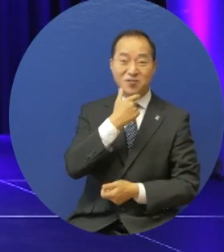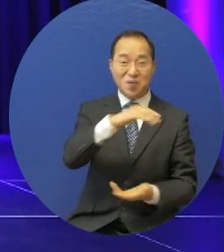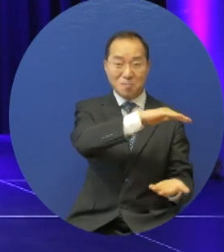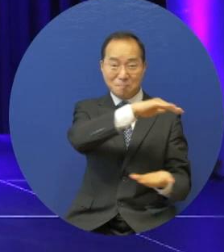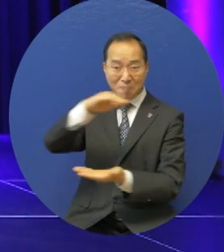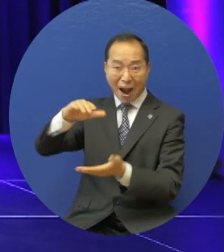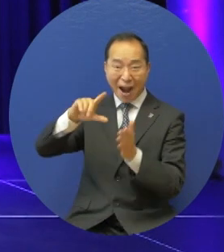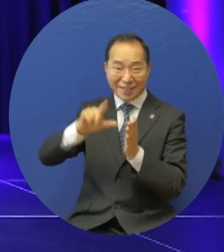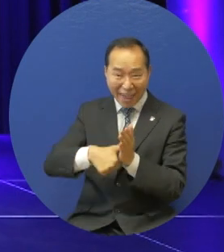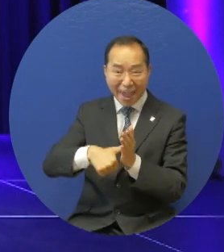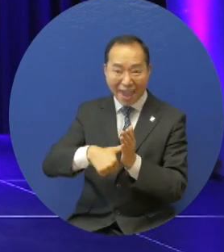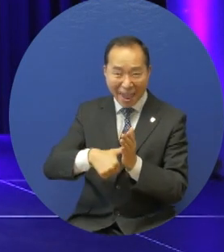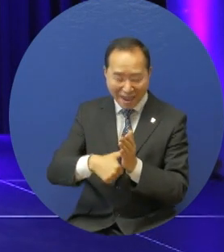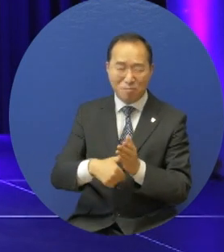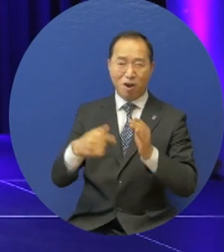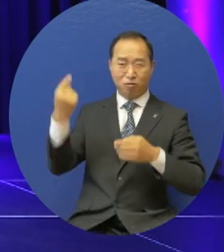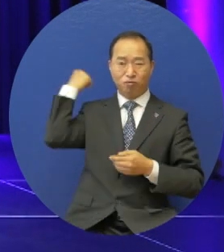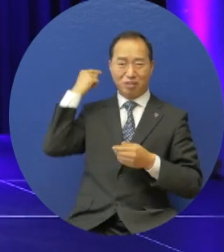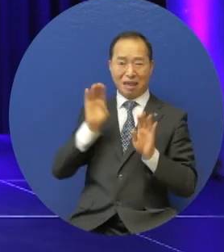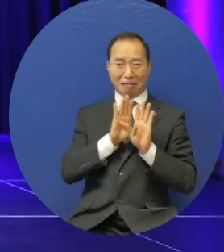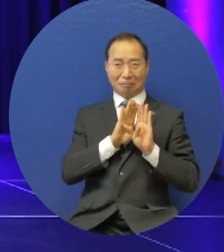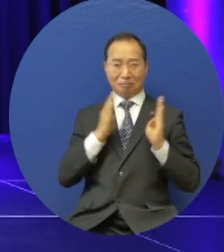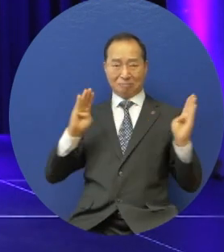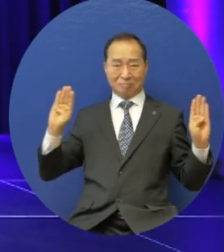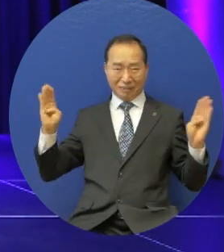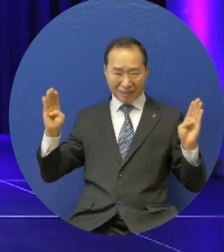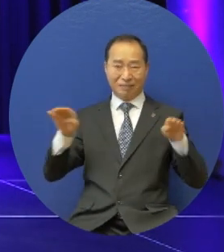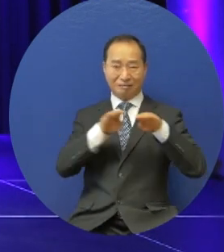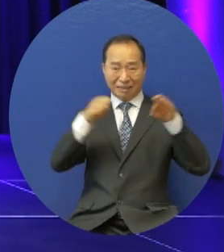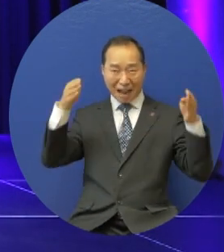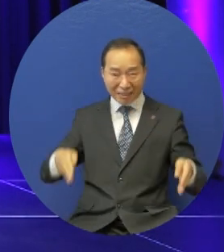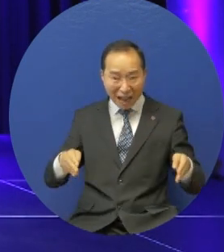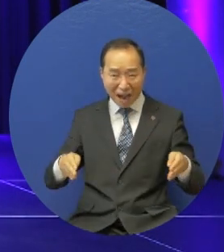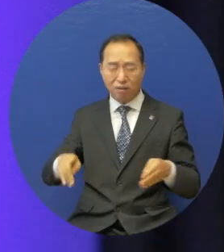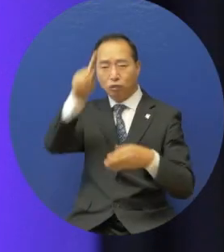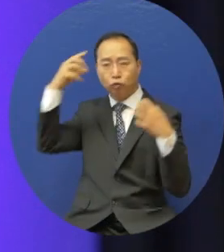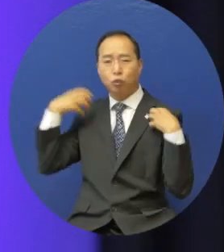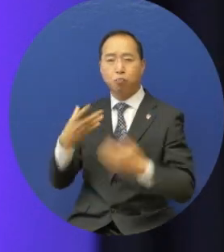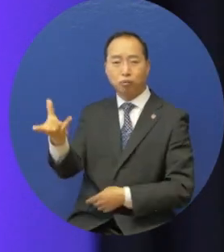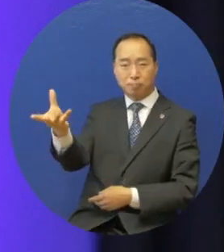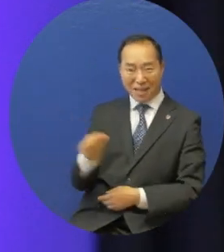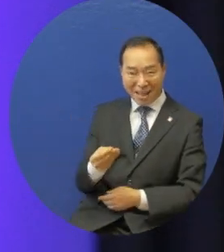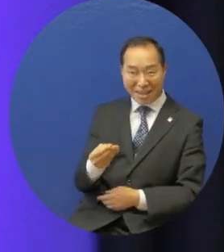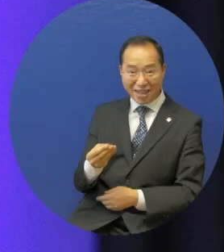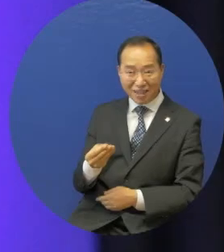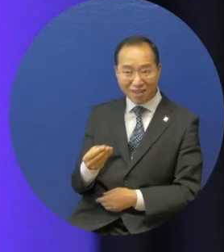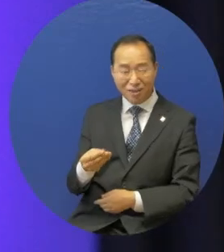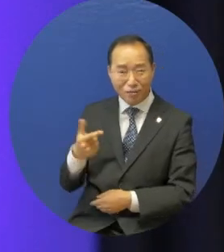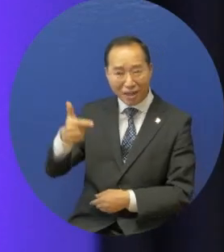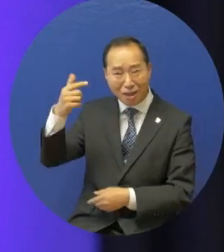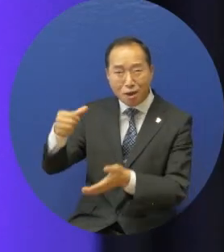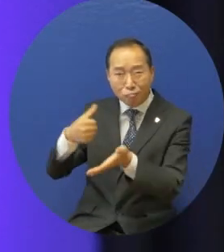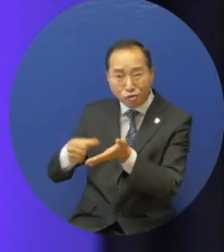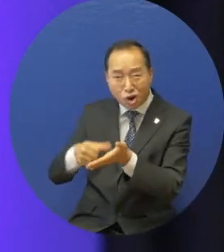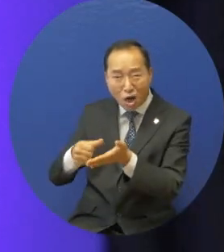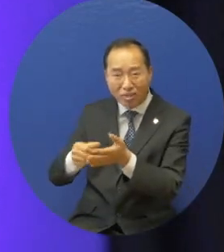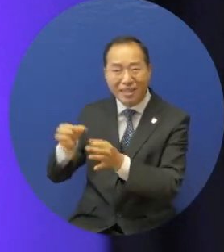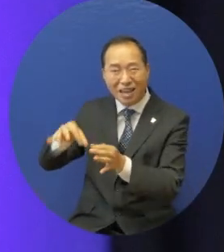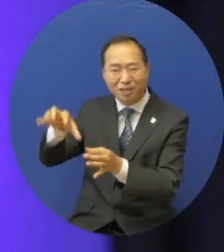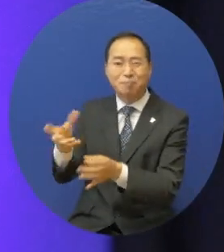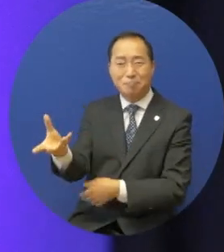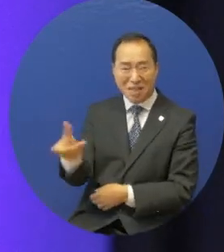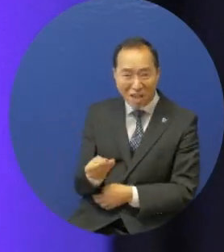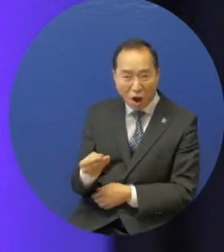판매도 했어요. 이 방문 판매를 하는 사람을 우리는 보통 매분구라고 하는데요. 18세기에 조귀명이라고 하는 분이